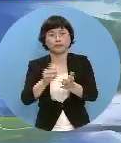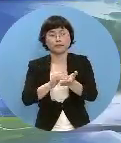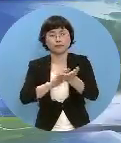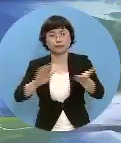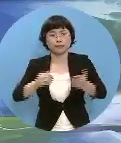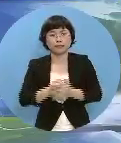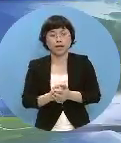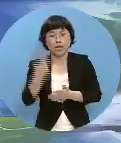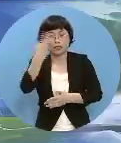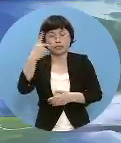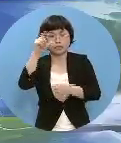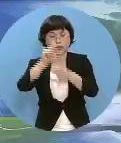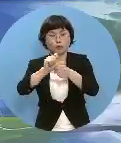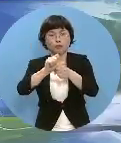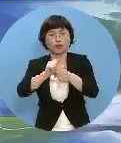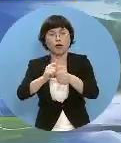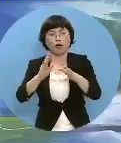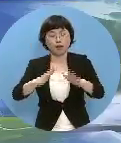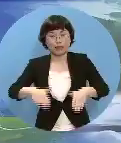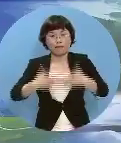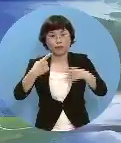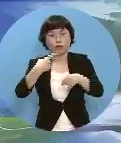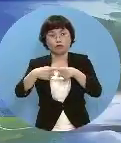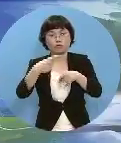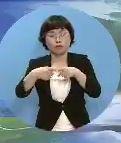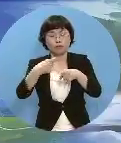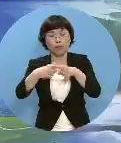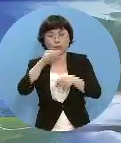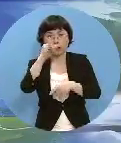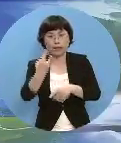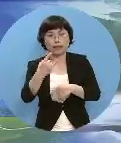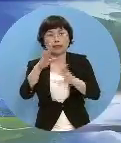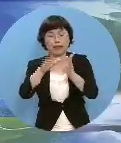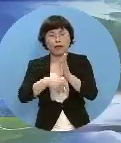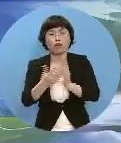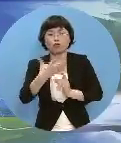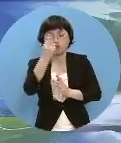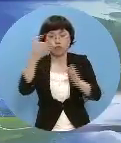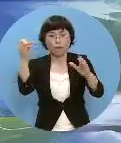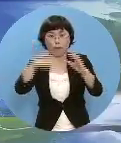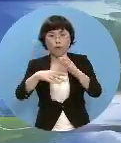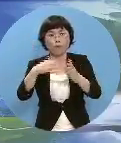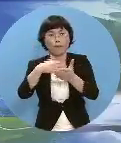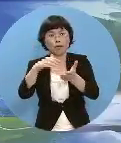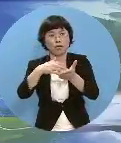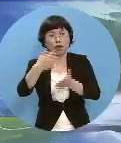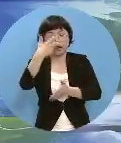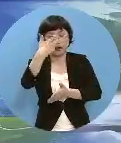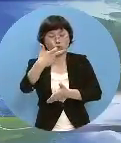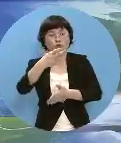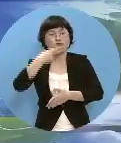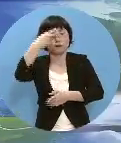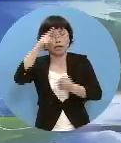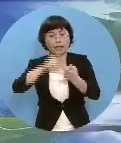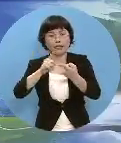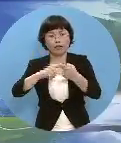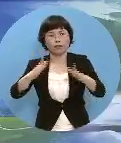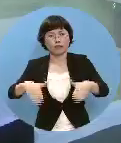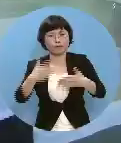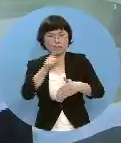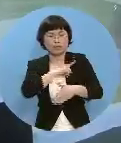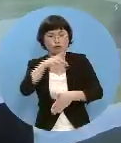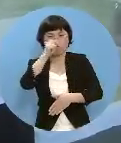2015년 남도 우리술 품평회에서 순천 미인 막걸리 등 도내 17개 술이 올해 남도 최고의 명주로